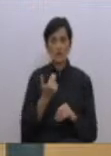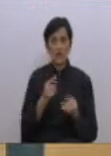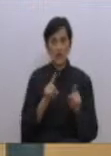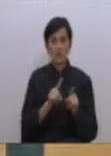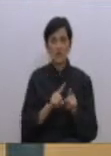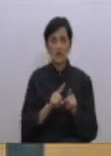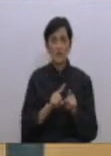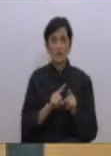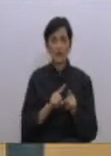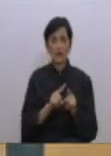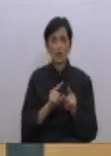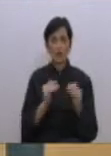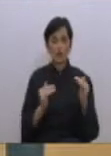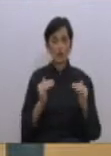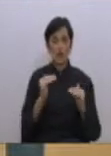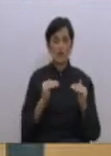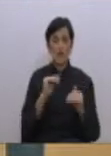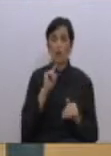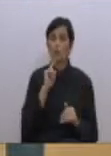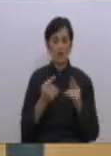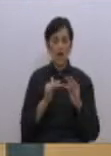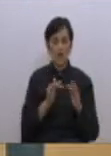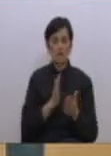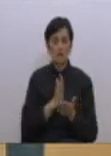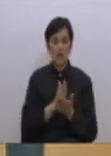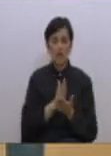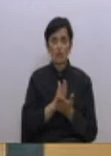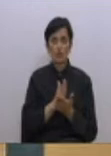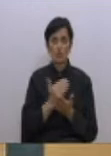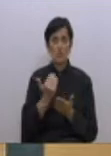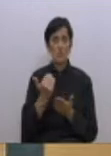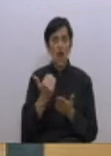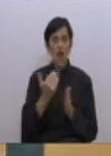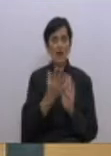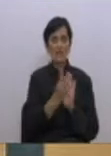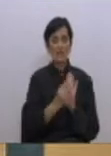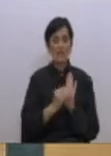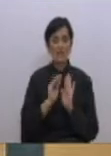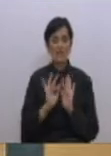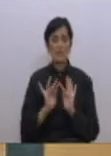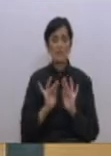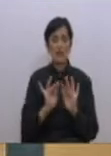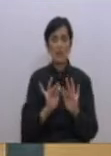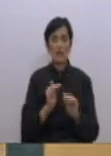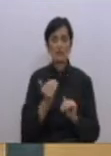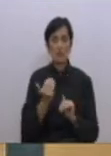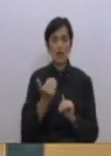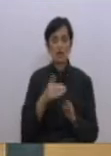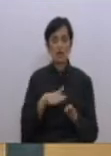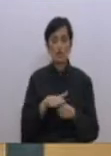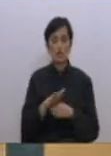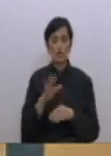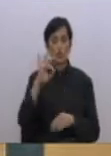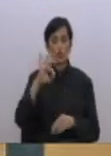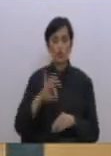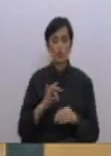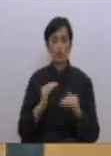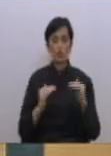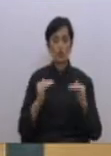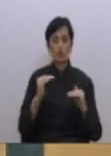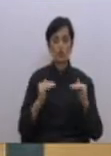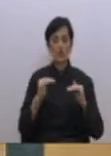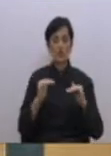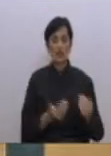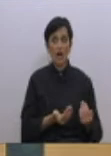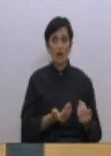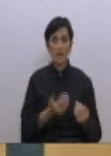ასევე უფრო შედარებით რთული განსახორცა მათი იმპლემენტაცია, მათი შესრულების პროცენტი შედარებით